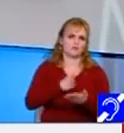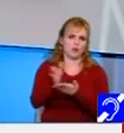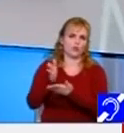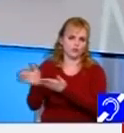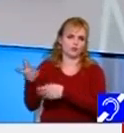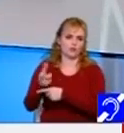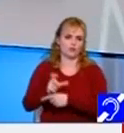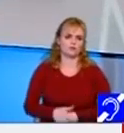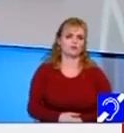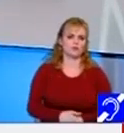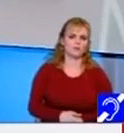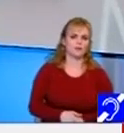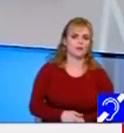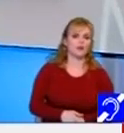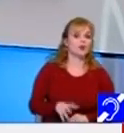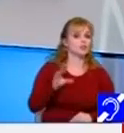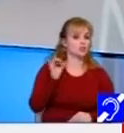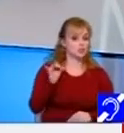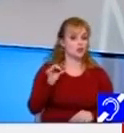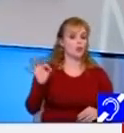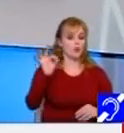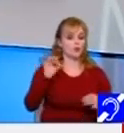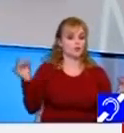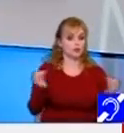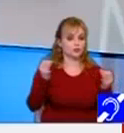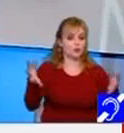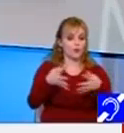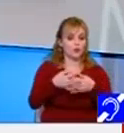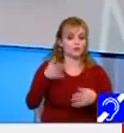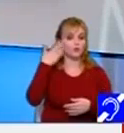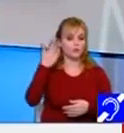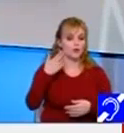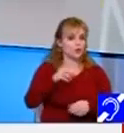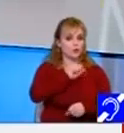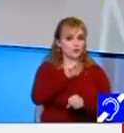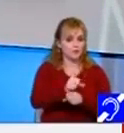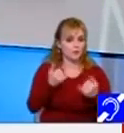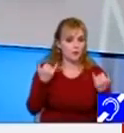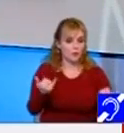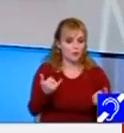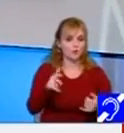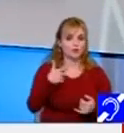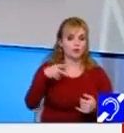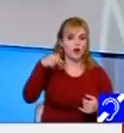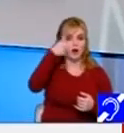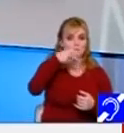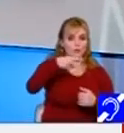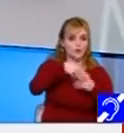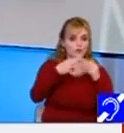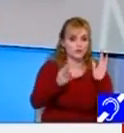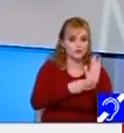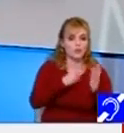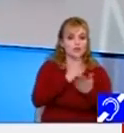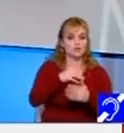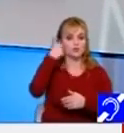privește securitatea Republicii Moldova, dar și istoria comună cu România. Și nu ne oprim aici, având în vedere că anul 2018 se anunță